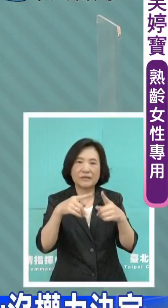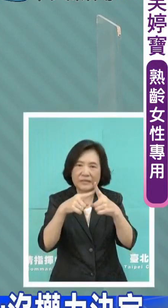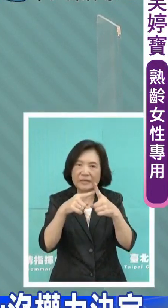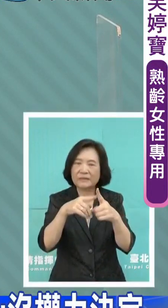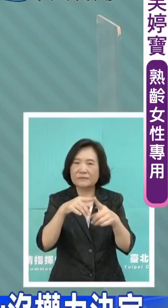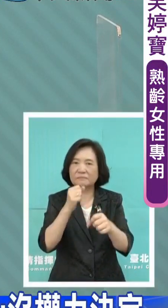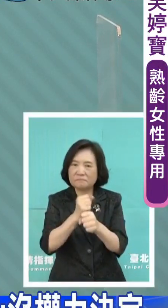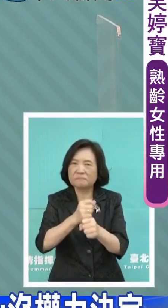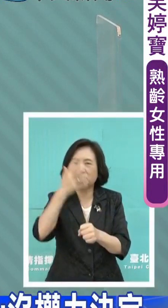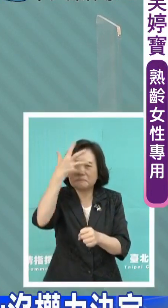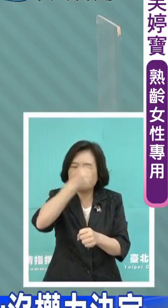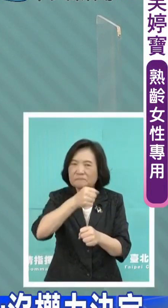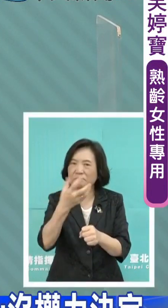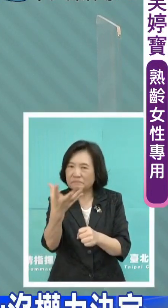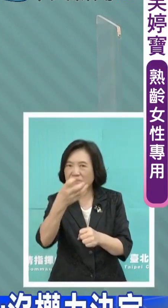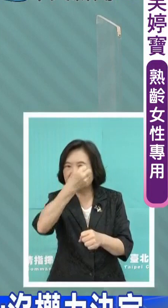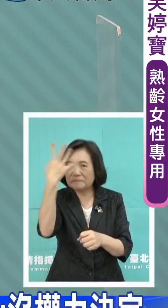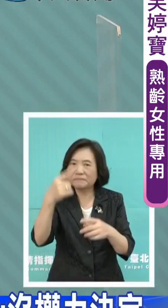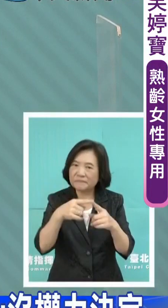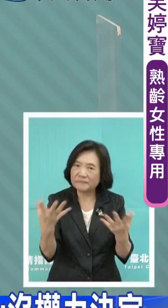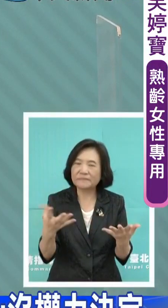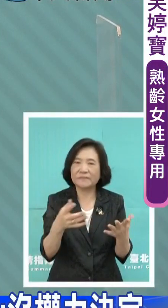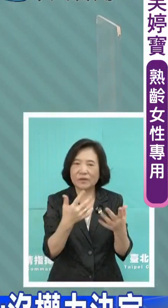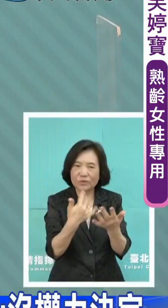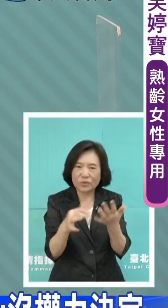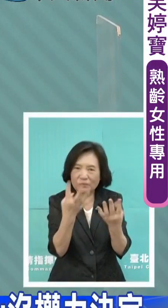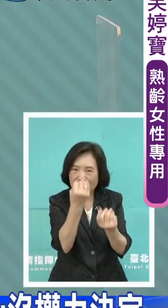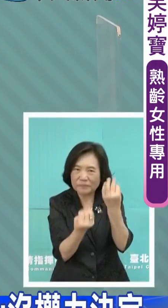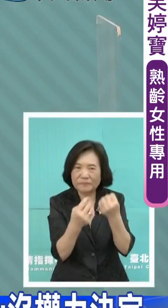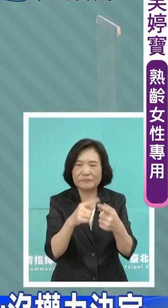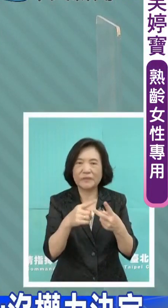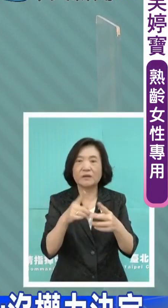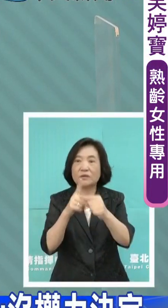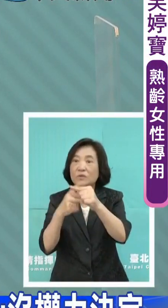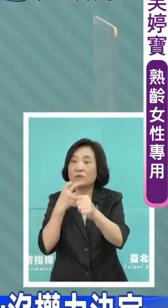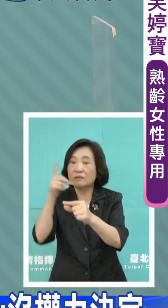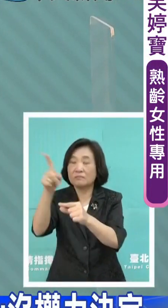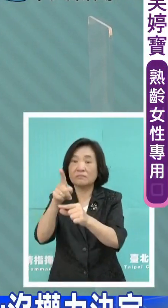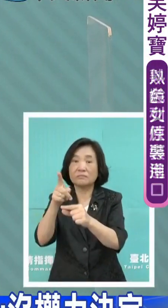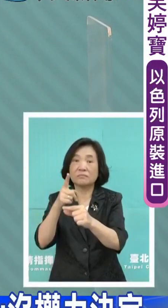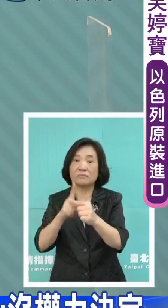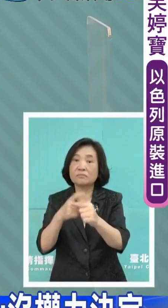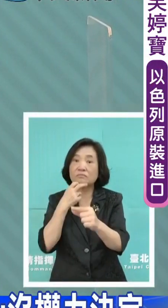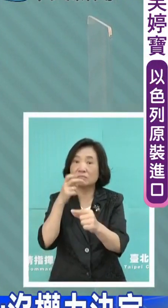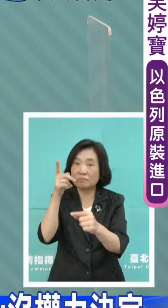构，就是老年人的比例多少，还有一个就是说，这中央自己认定说，